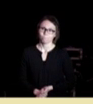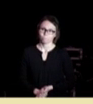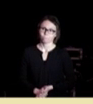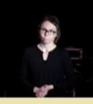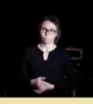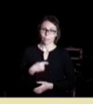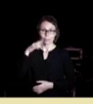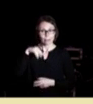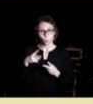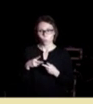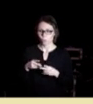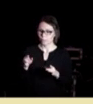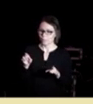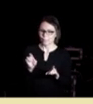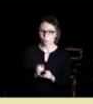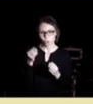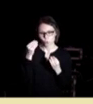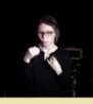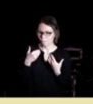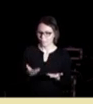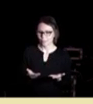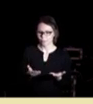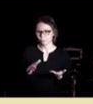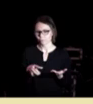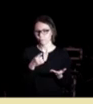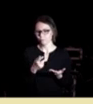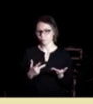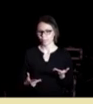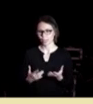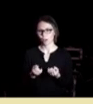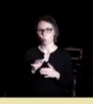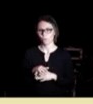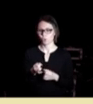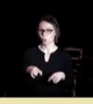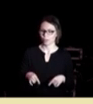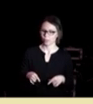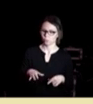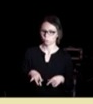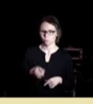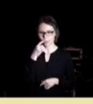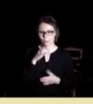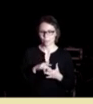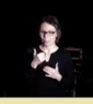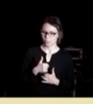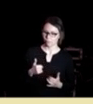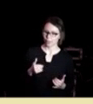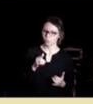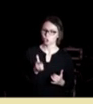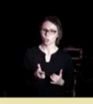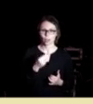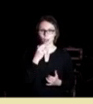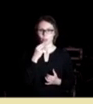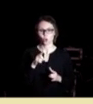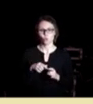Vi vet også at den samme studien viser at omtrent en tredjedel av overdødeligheten hos mennesker med schizofreni skyldes det vi